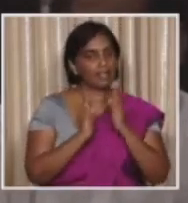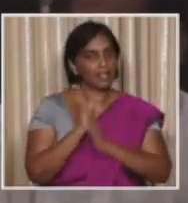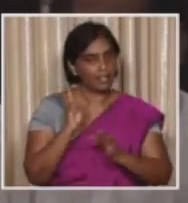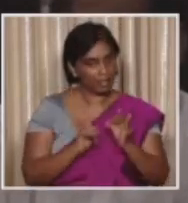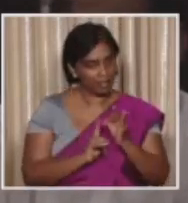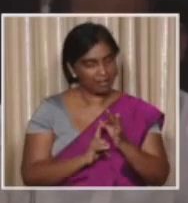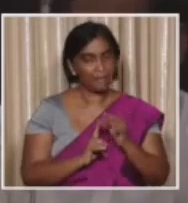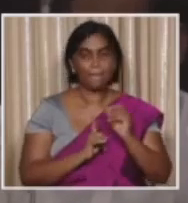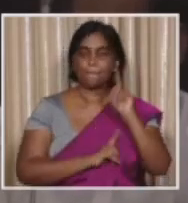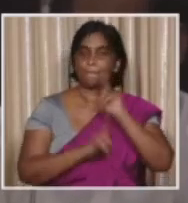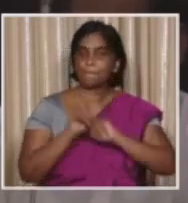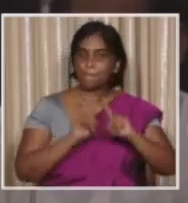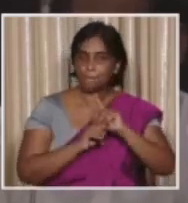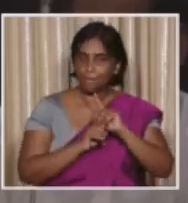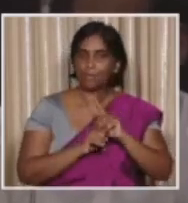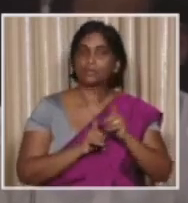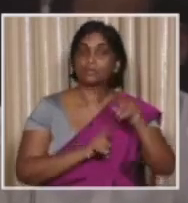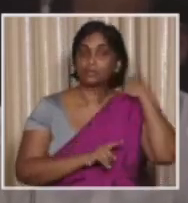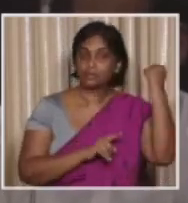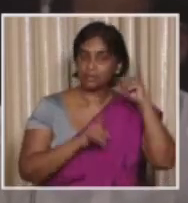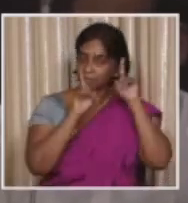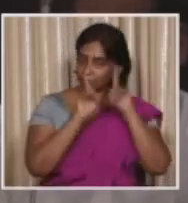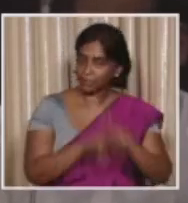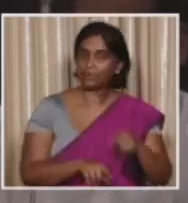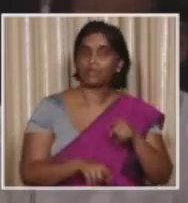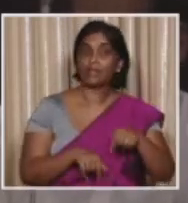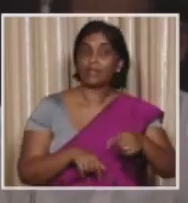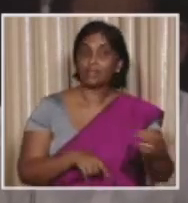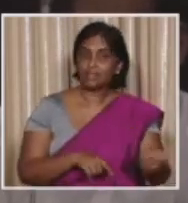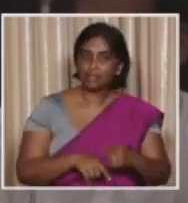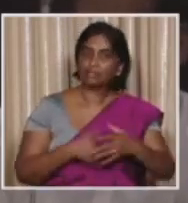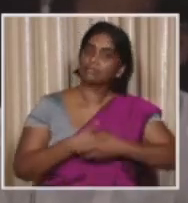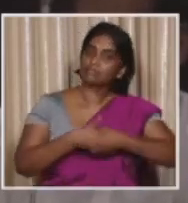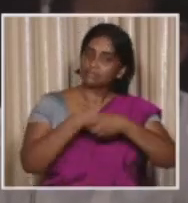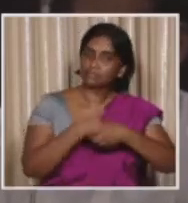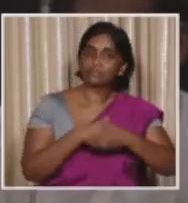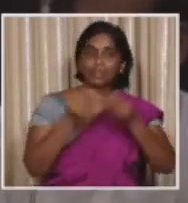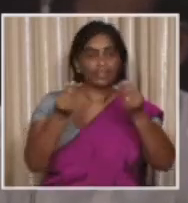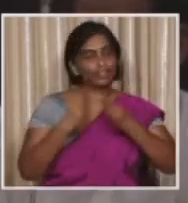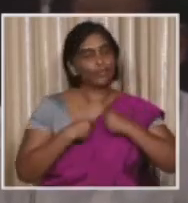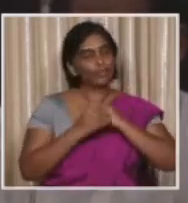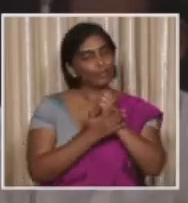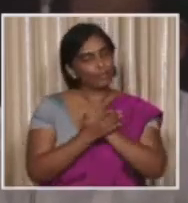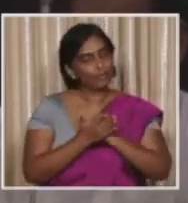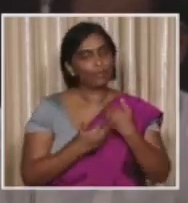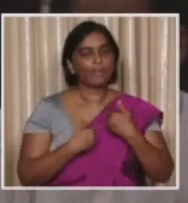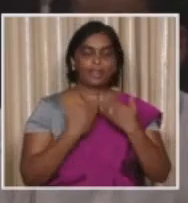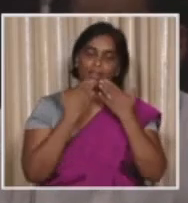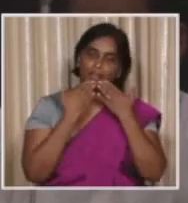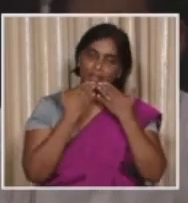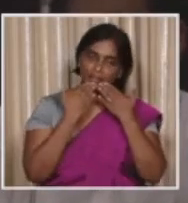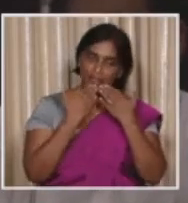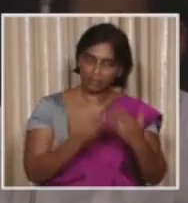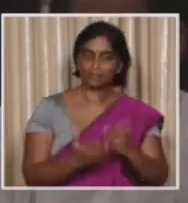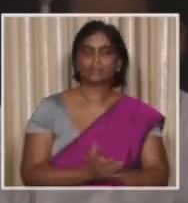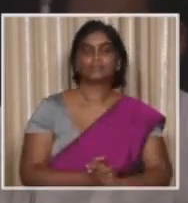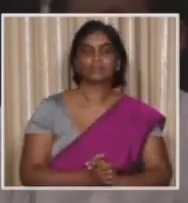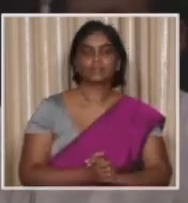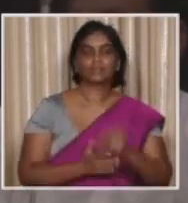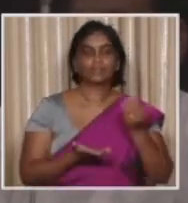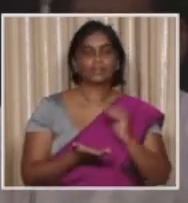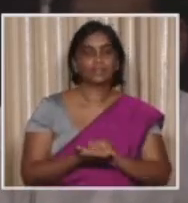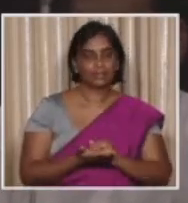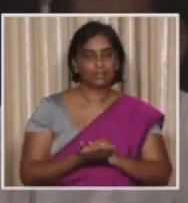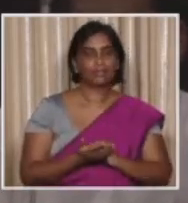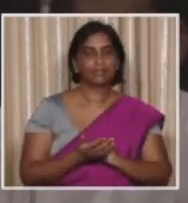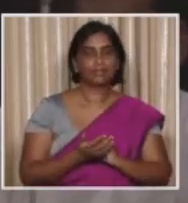අමතුමාටත් පාර්ලිමේන්තුවේ ඒ කතාවන් වලදීත් අද දවසෙත් සුබපැතුම් එකතු කරපු සියලු දෙනාටත් මගේ ස්තුතිය පළ කරමින් නැවත